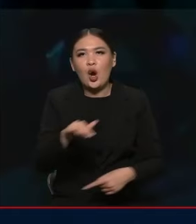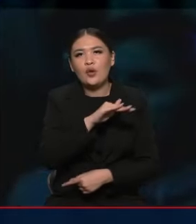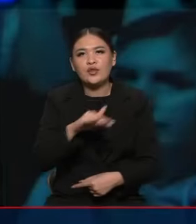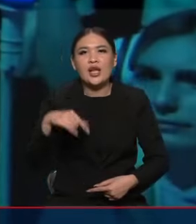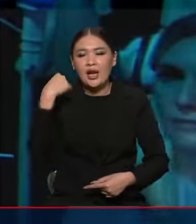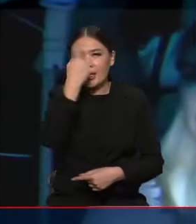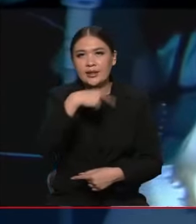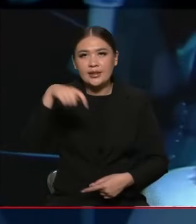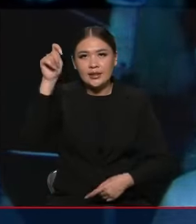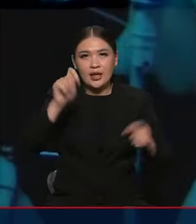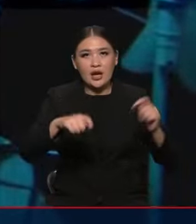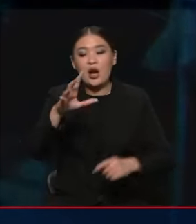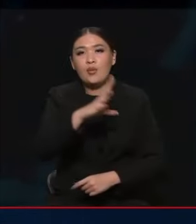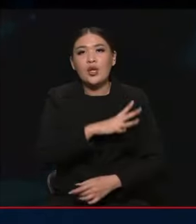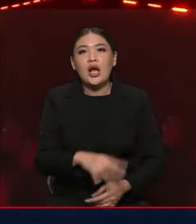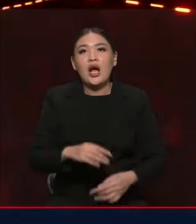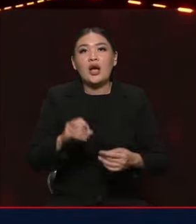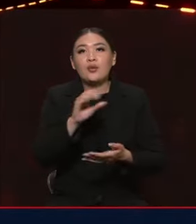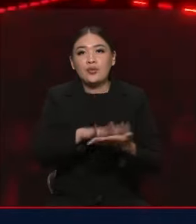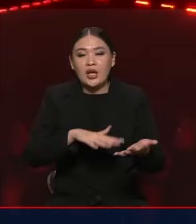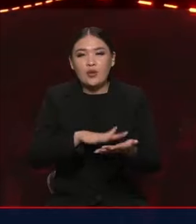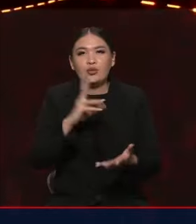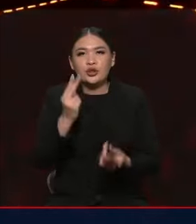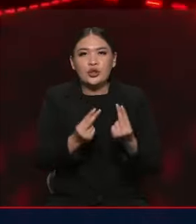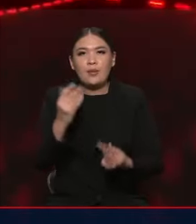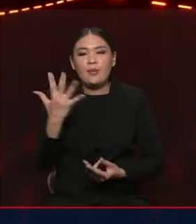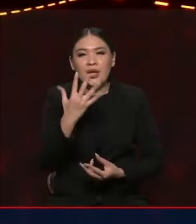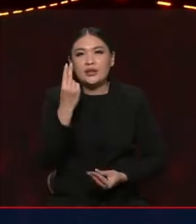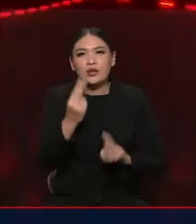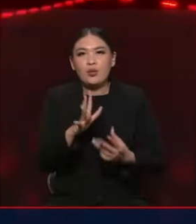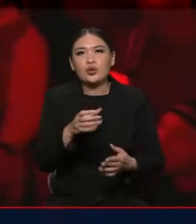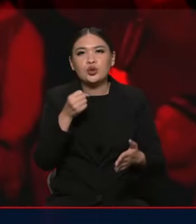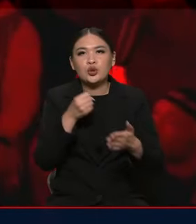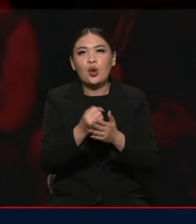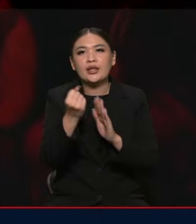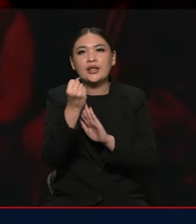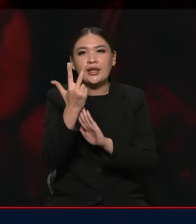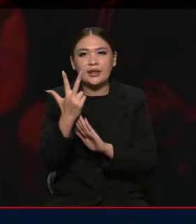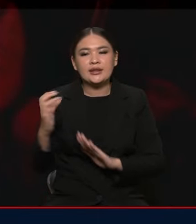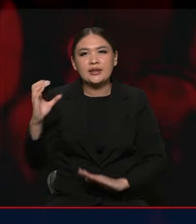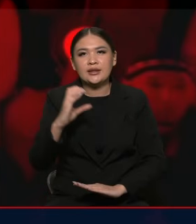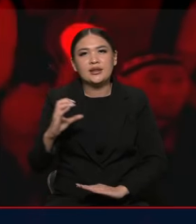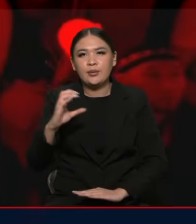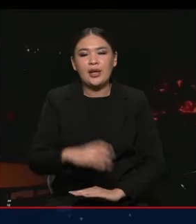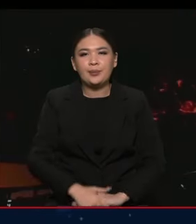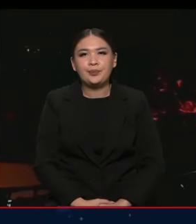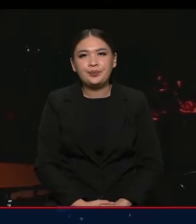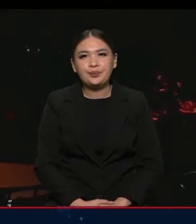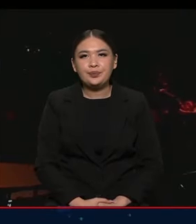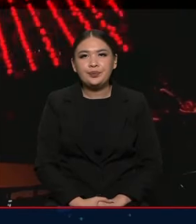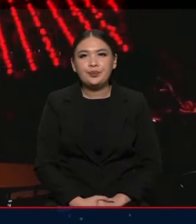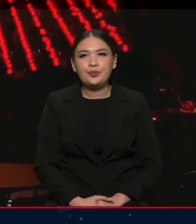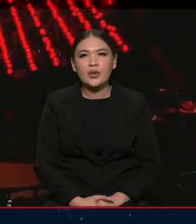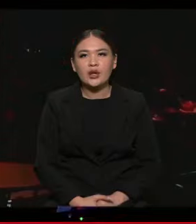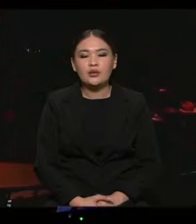лица. Впереди все самое интересное. Пятые всемирные игры кочевников продлятся до 13 сентября. Ергалира Мазанулы,